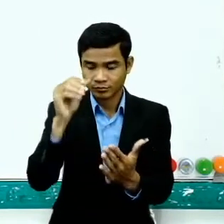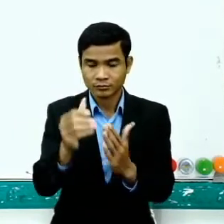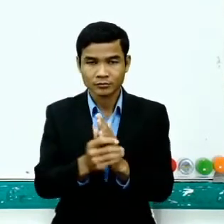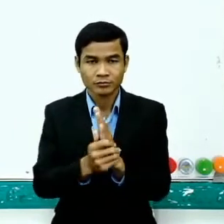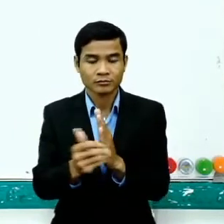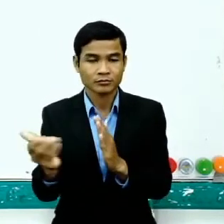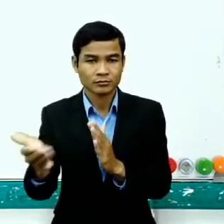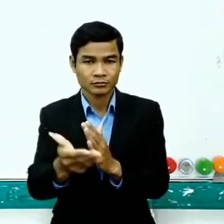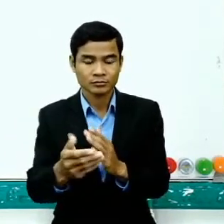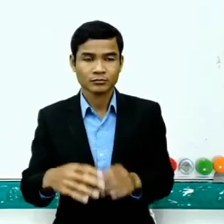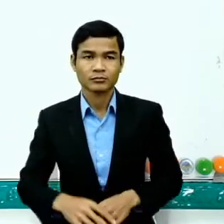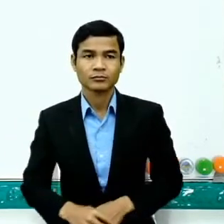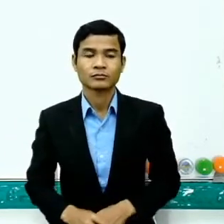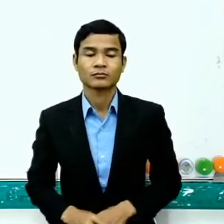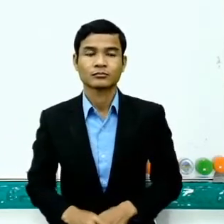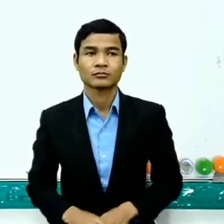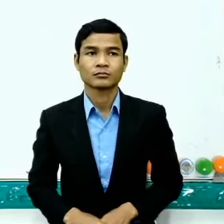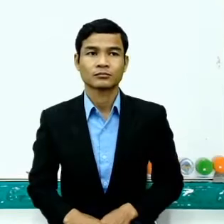dương